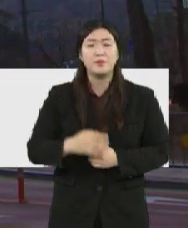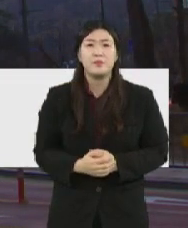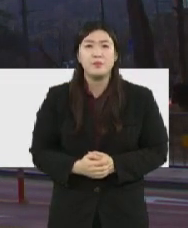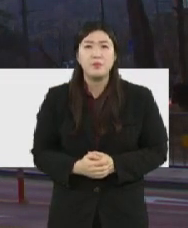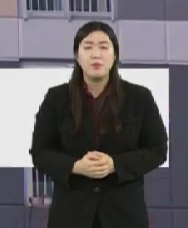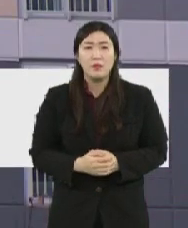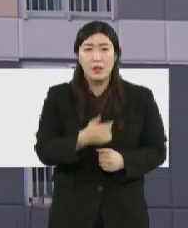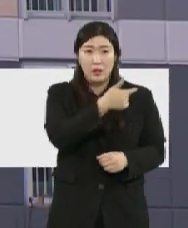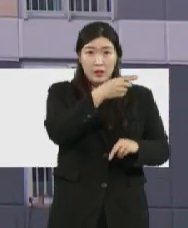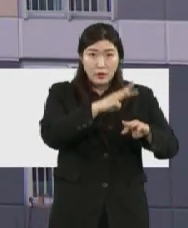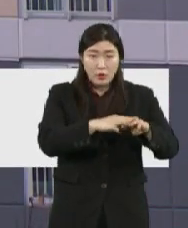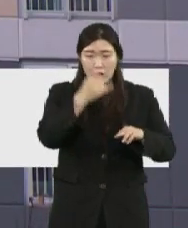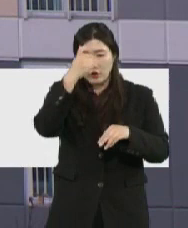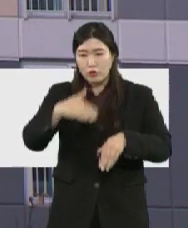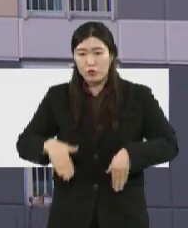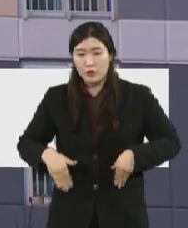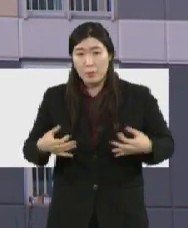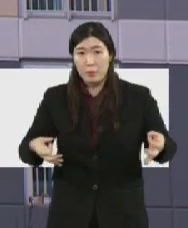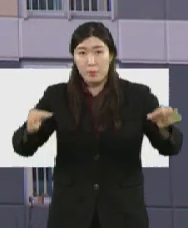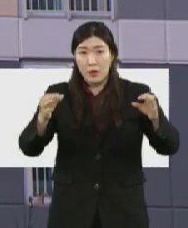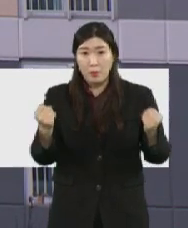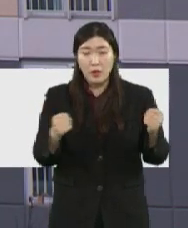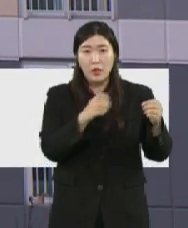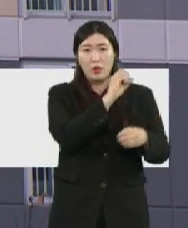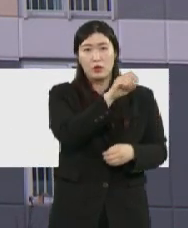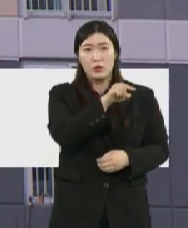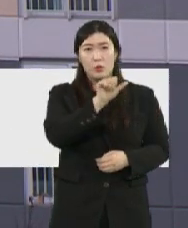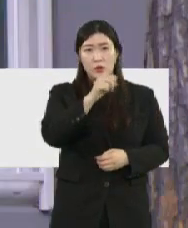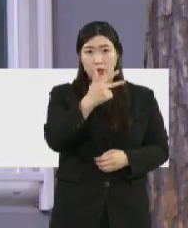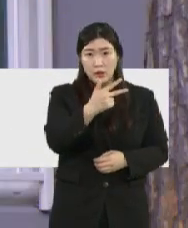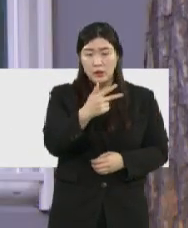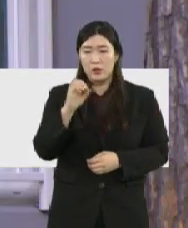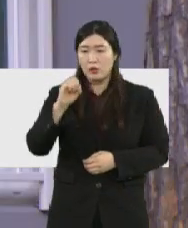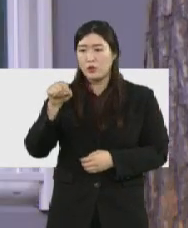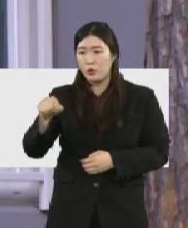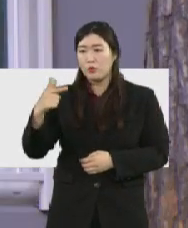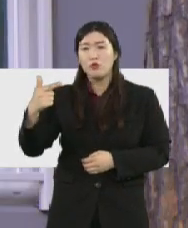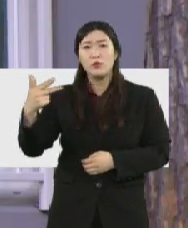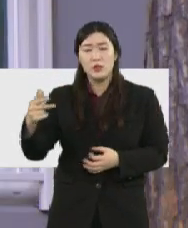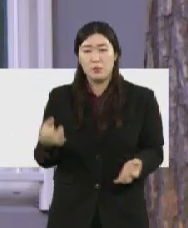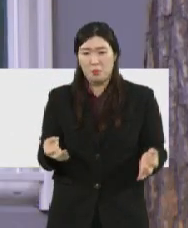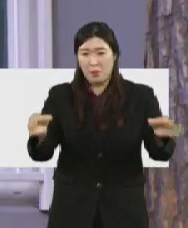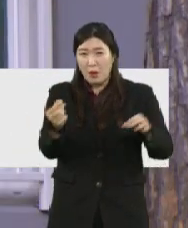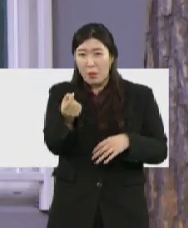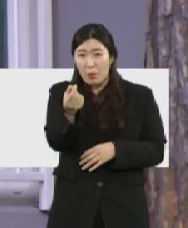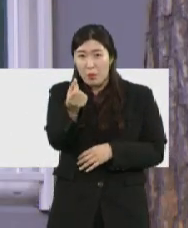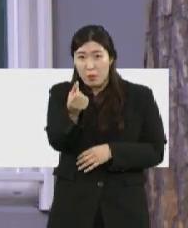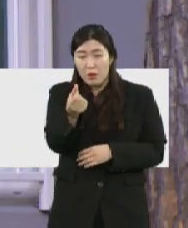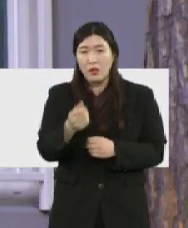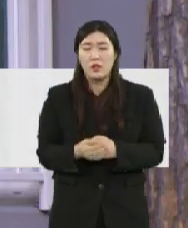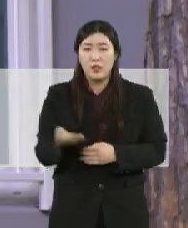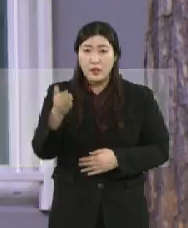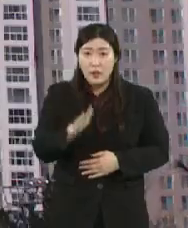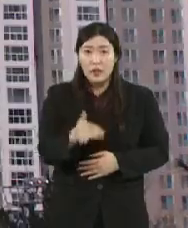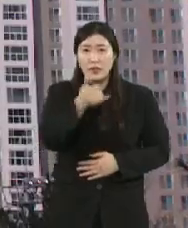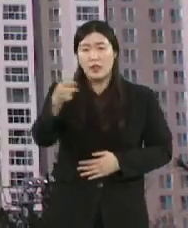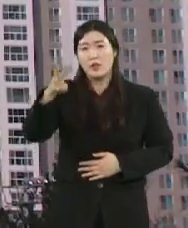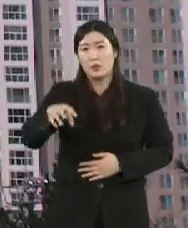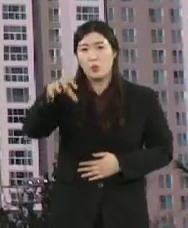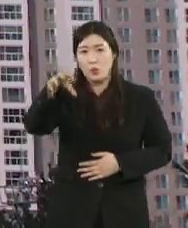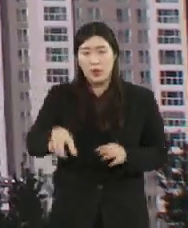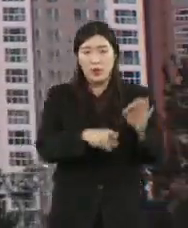대전과 충남 역시 각각 0.57 0.68% 상승하며 상승폭이 소폭 축소 됐고 3종 1